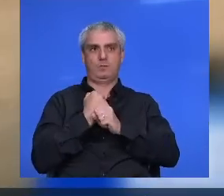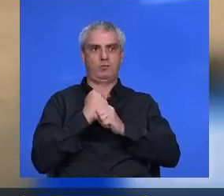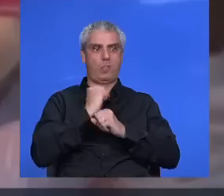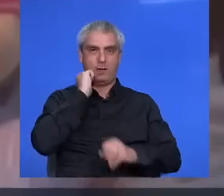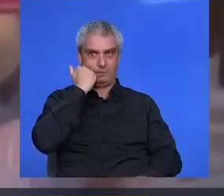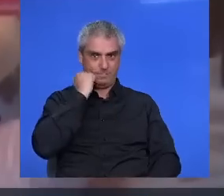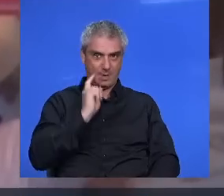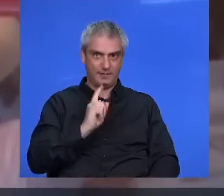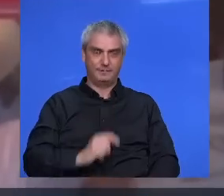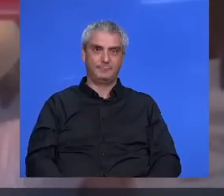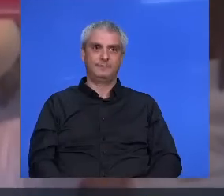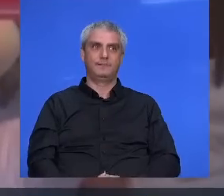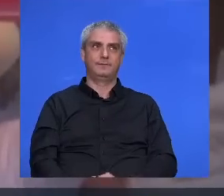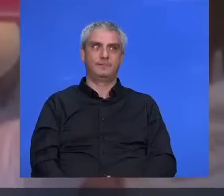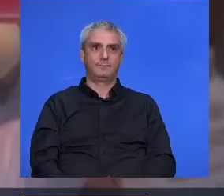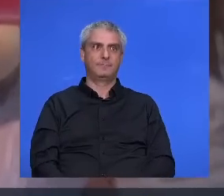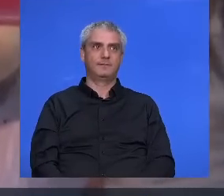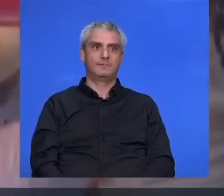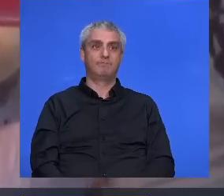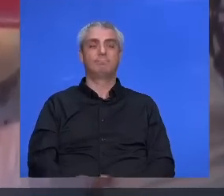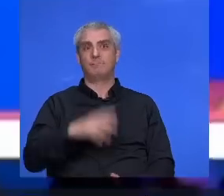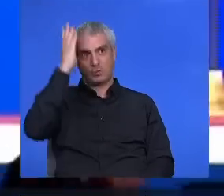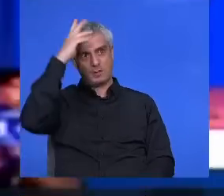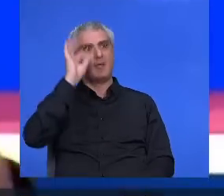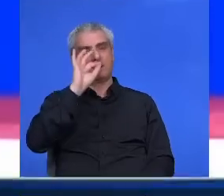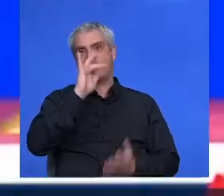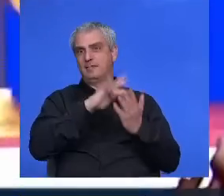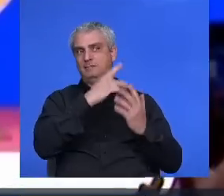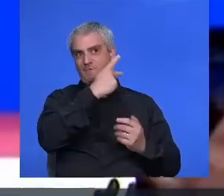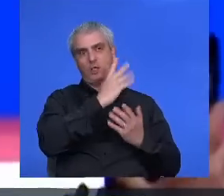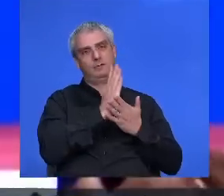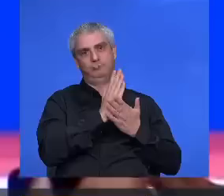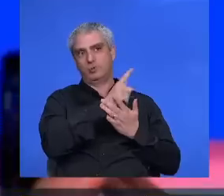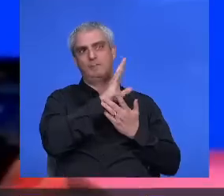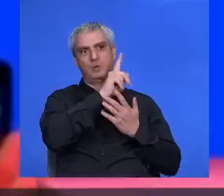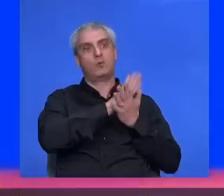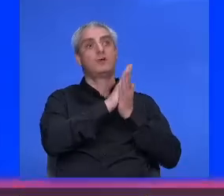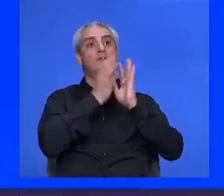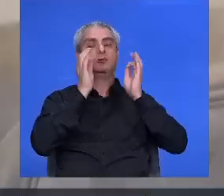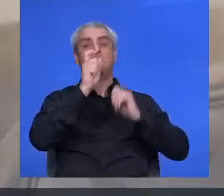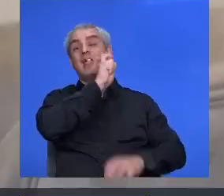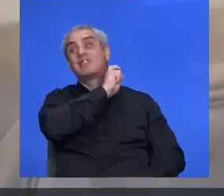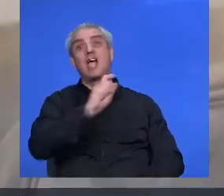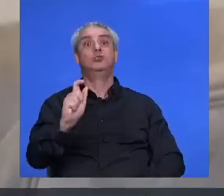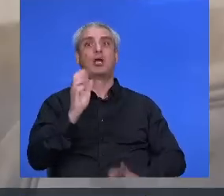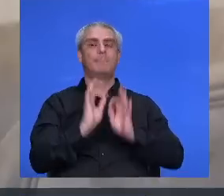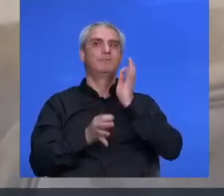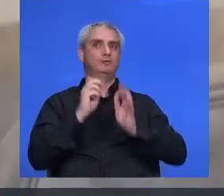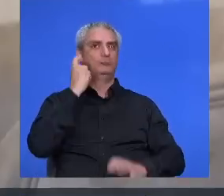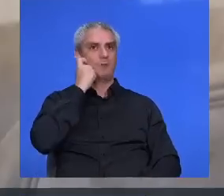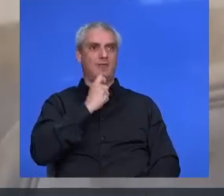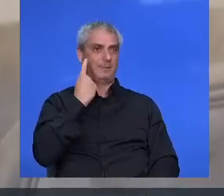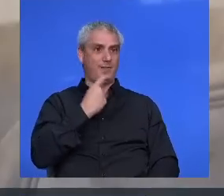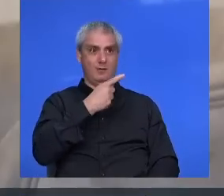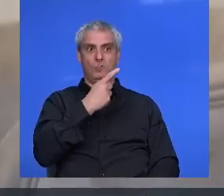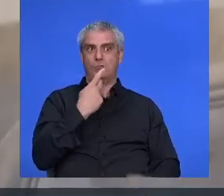be deployed. דונלד טראמפ עדיין בפלורידה מתכונן לרגע בו יהפוך רשמית לנאשם במשפט פלילי. His reaction